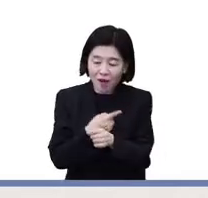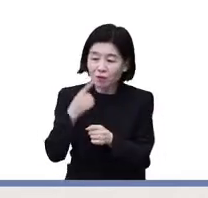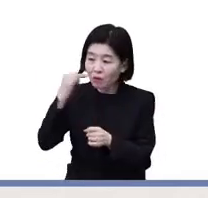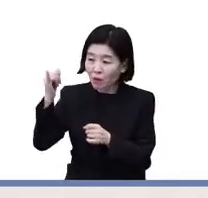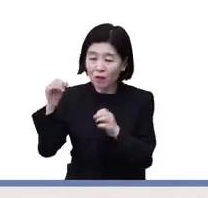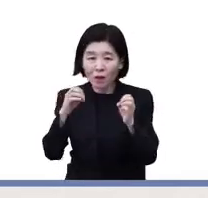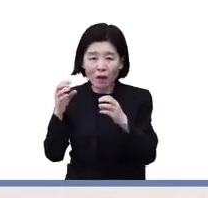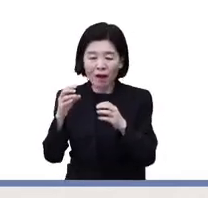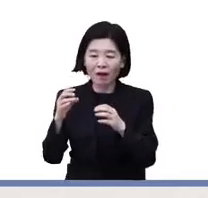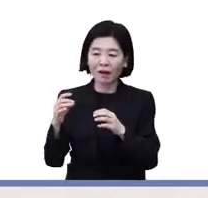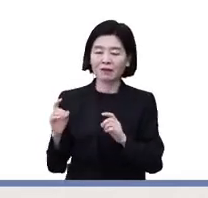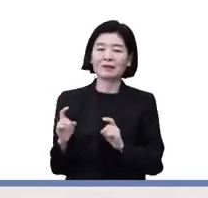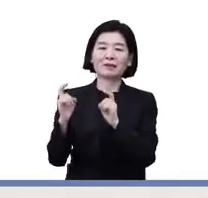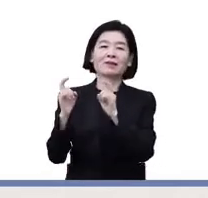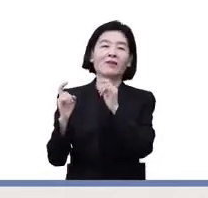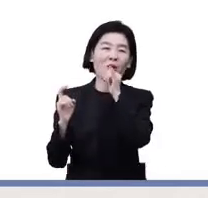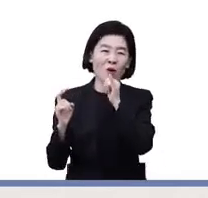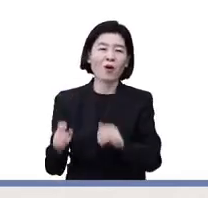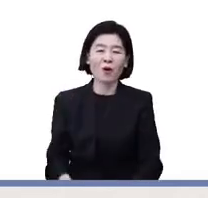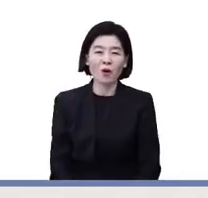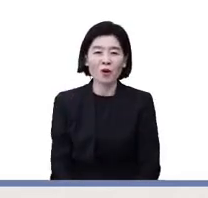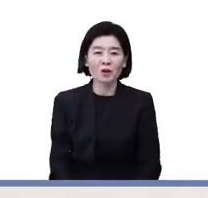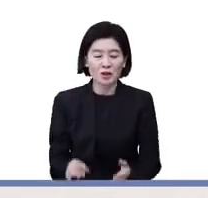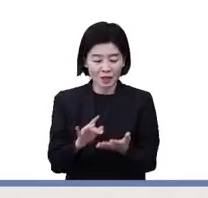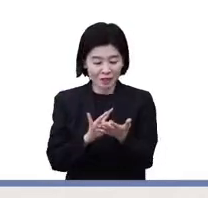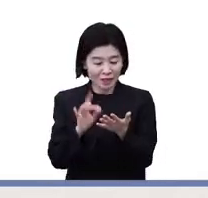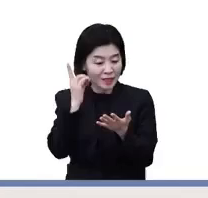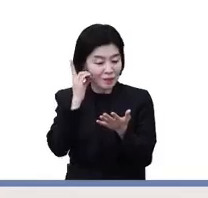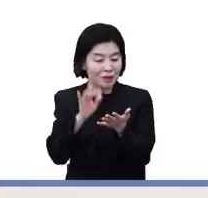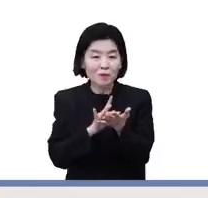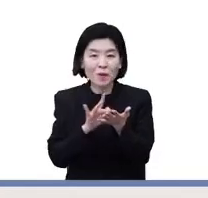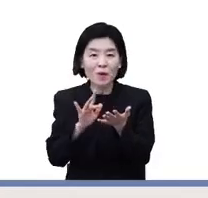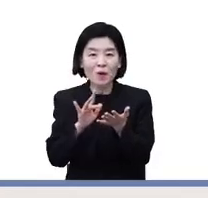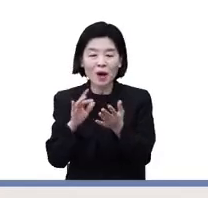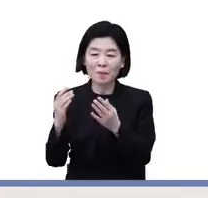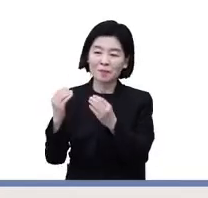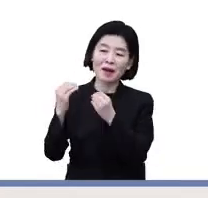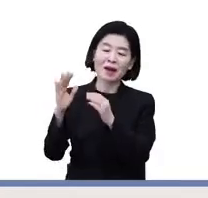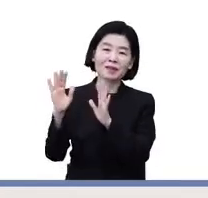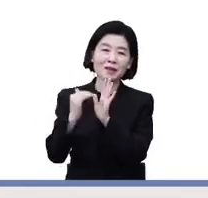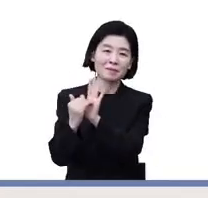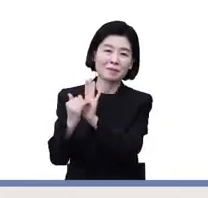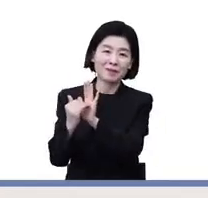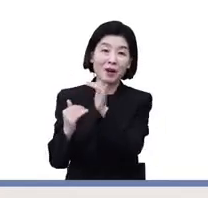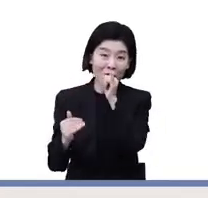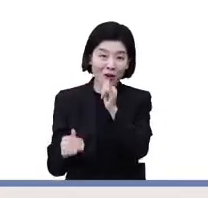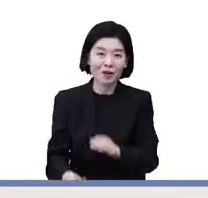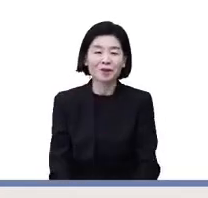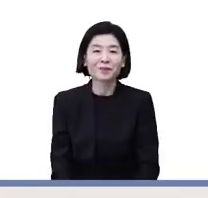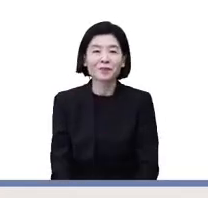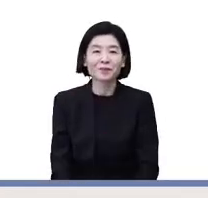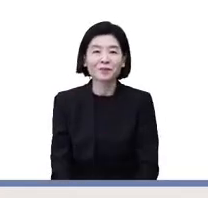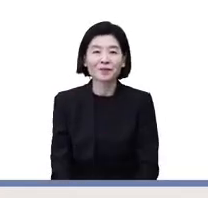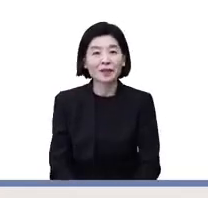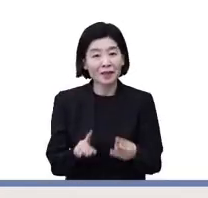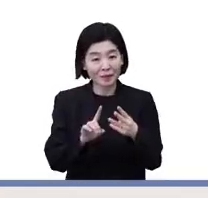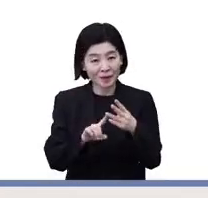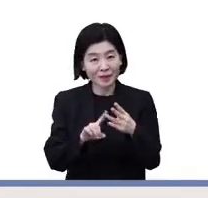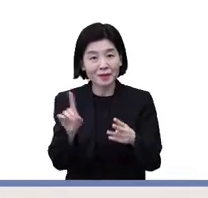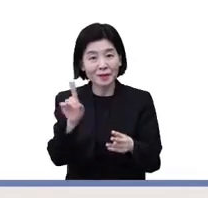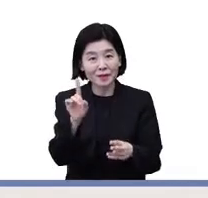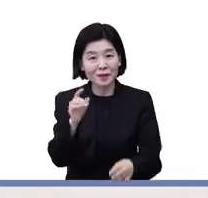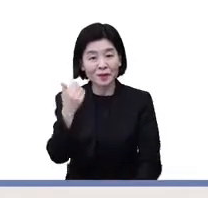더 격해지고 스마트폰 관리 같은 것도 더 어려워지죠. 자, 이제 세 개 남았습니다. 하나 더 보겠습니다.